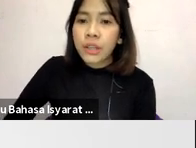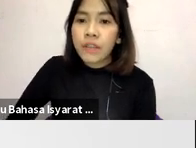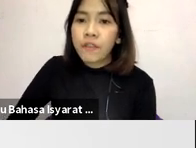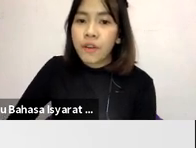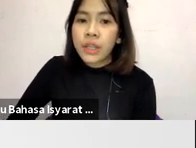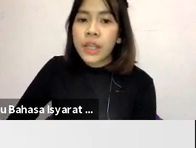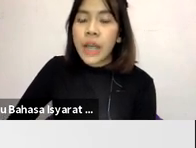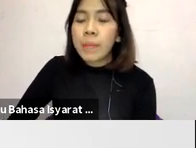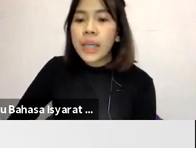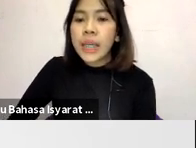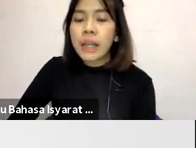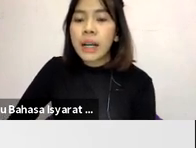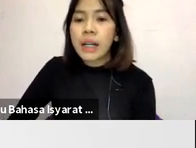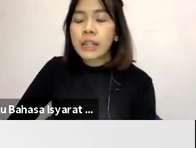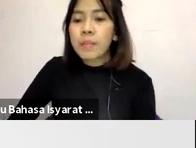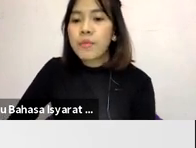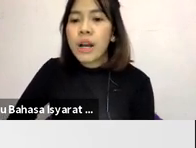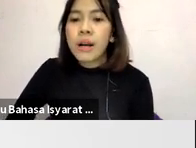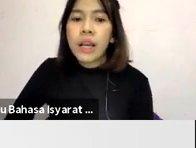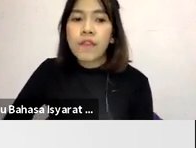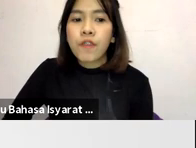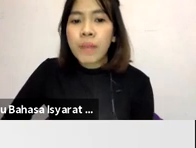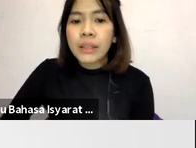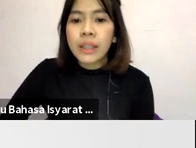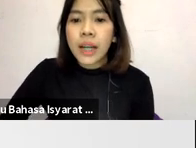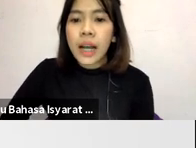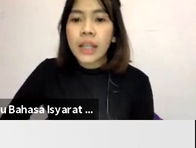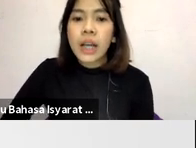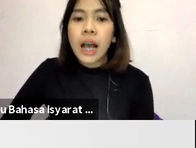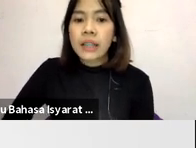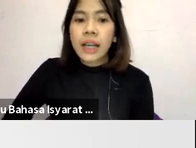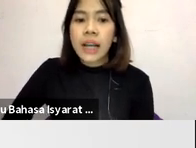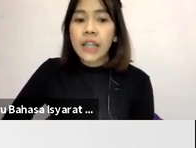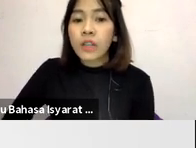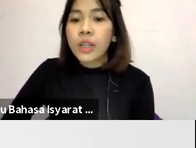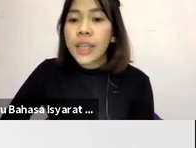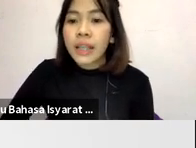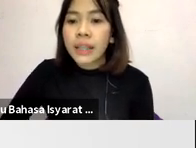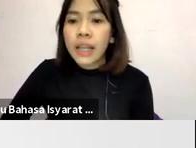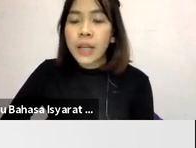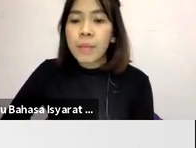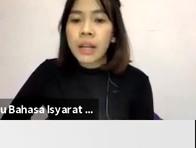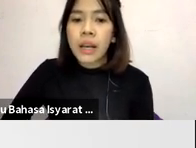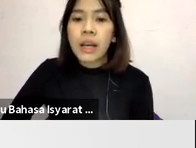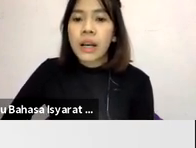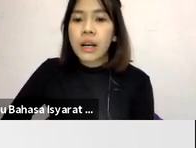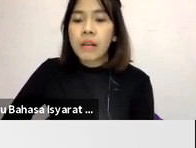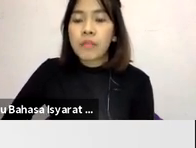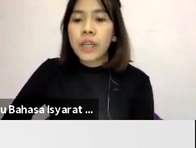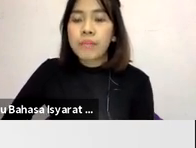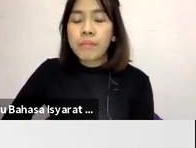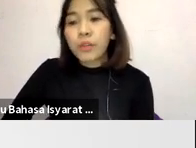tulis jogja.id info Jadi kami ingin semua informasi terkait acara-acara atau kegiatan yang di mana